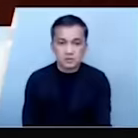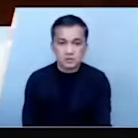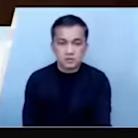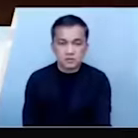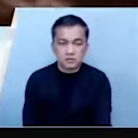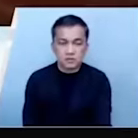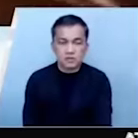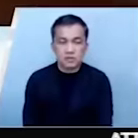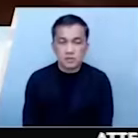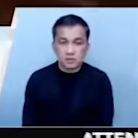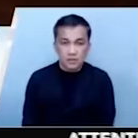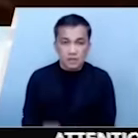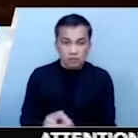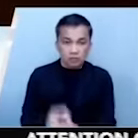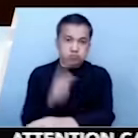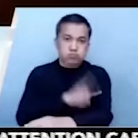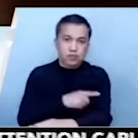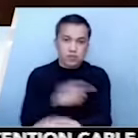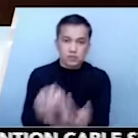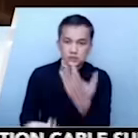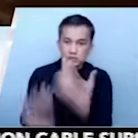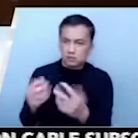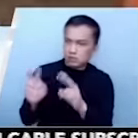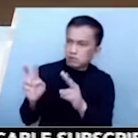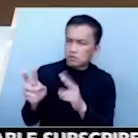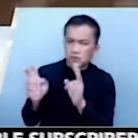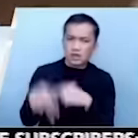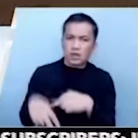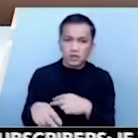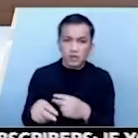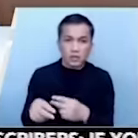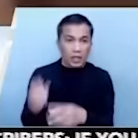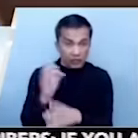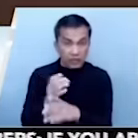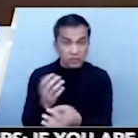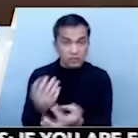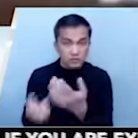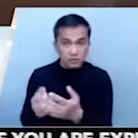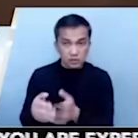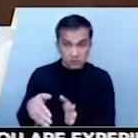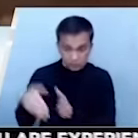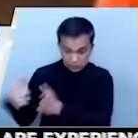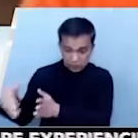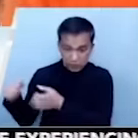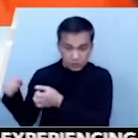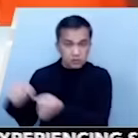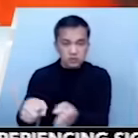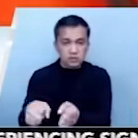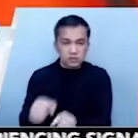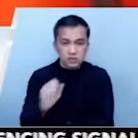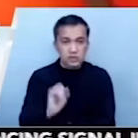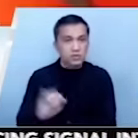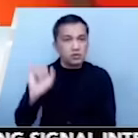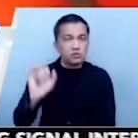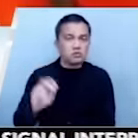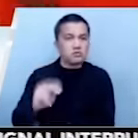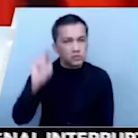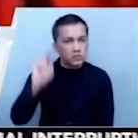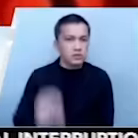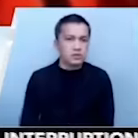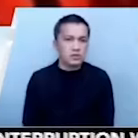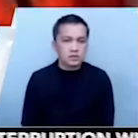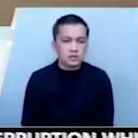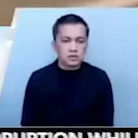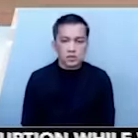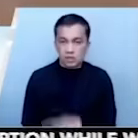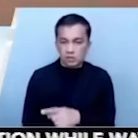Sa lakas ng apoy, hindi na mawari na kotse pala ang nasusunog sa gilid ng kalsada sa Ilocos Norte. Pati mga